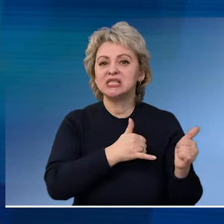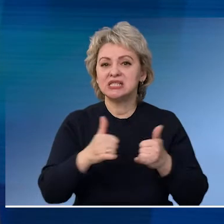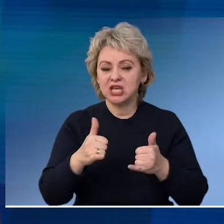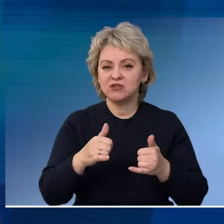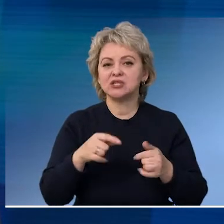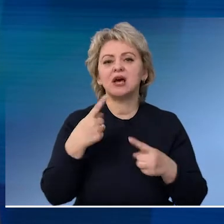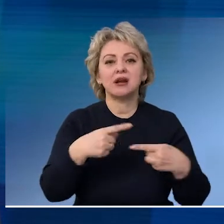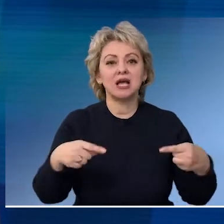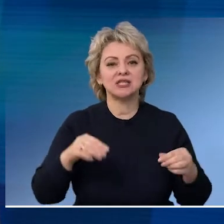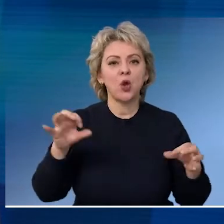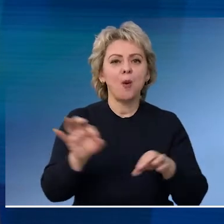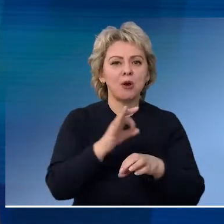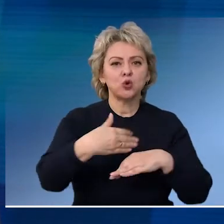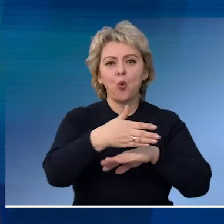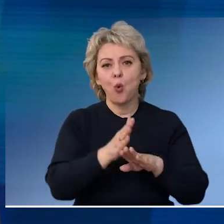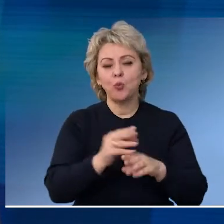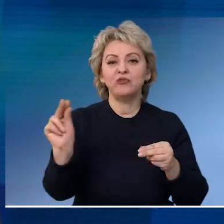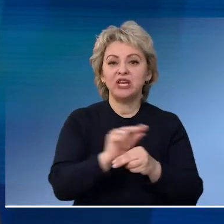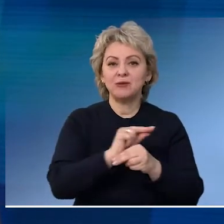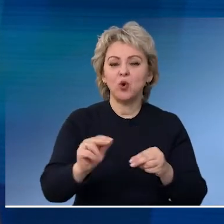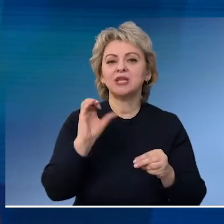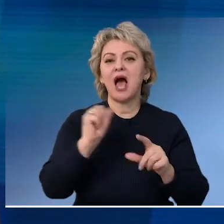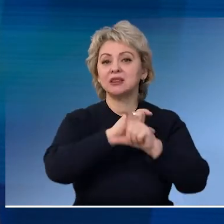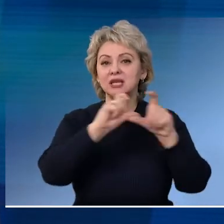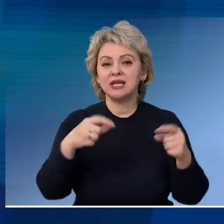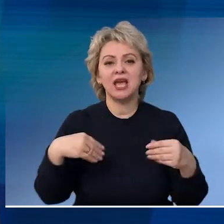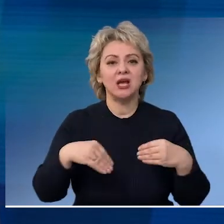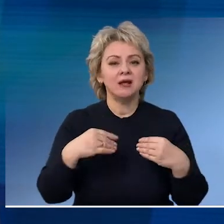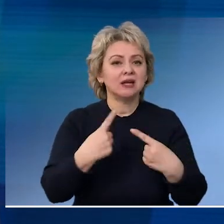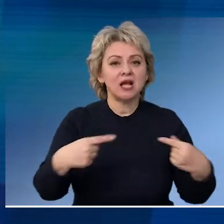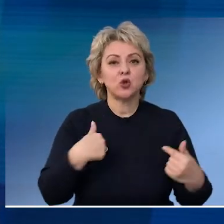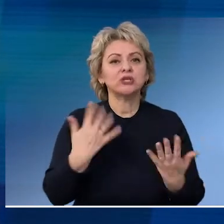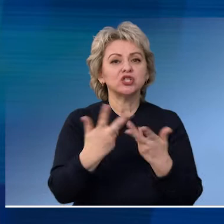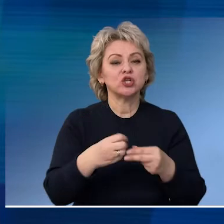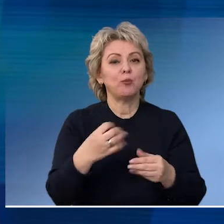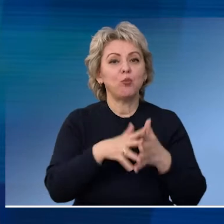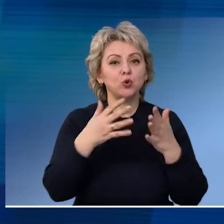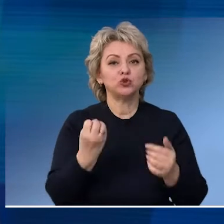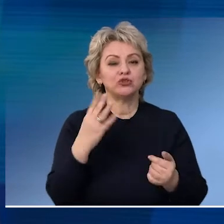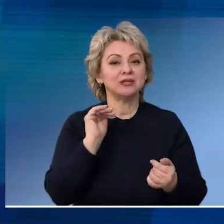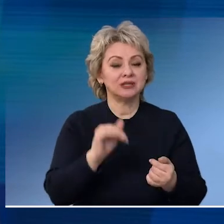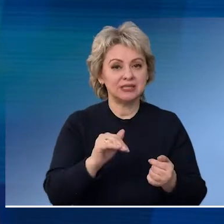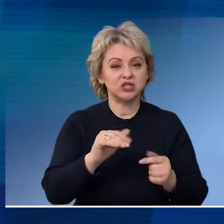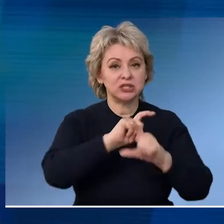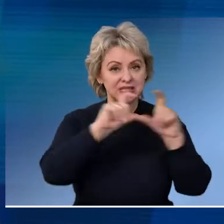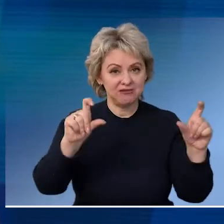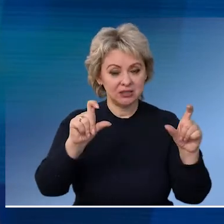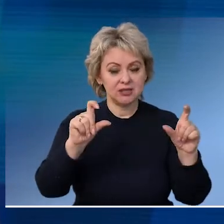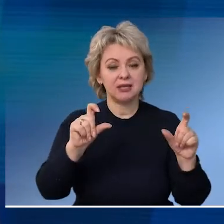это услуги по пошиву обуви, ремонту, ателье и так далее. Их насчитывается у нас больше 14 тысяч.